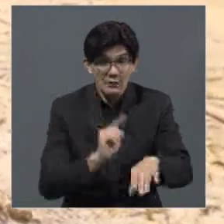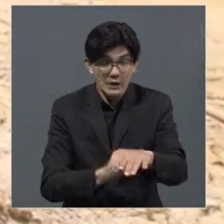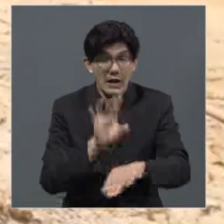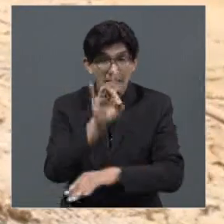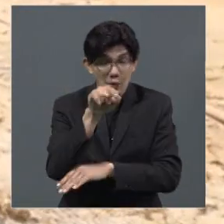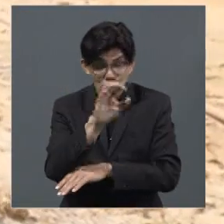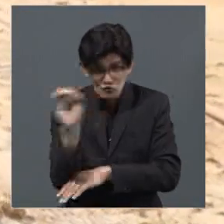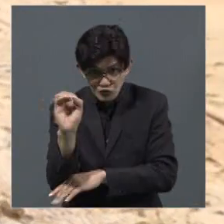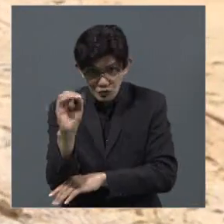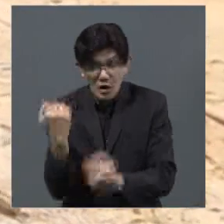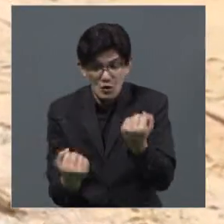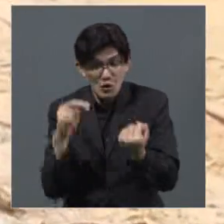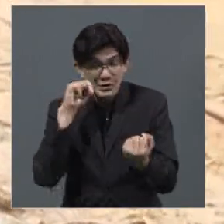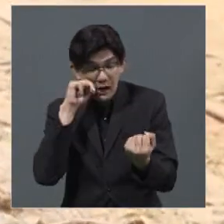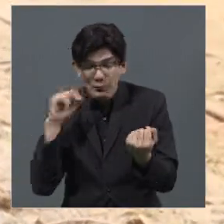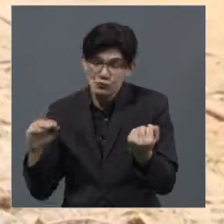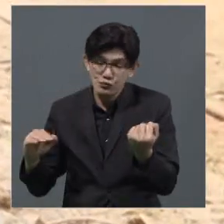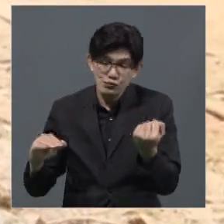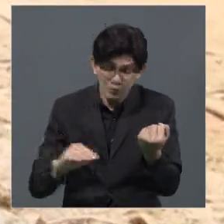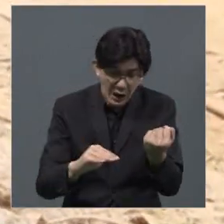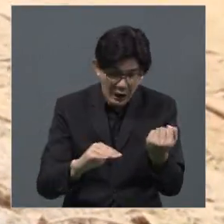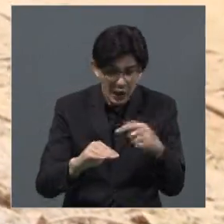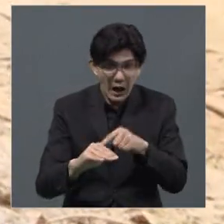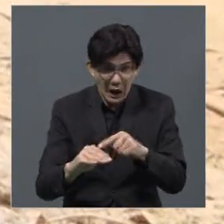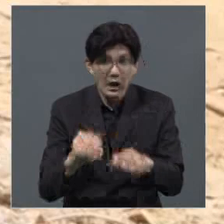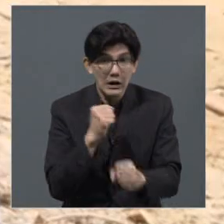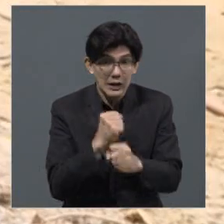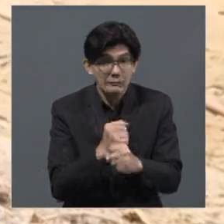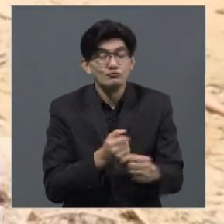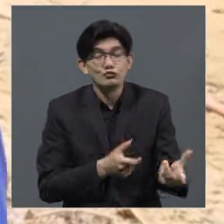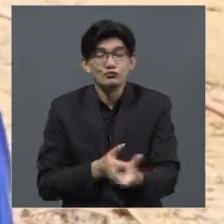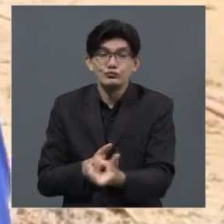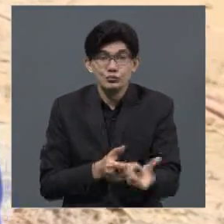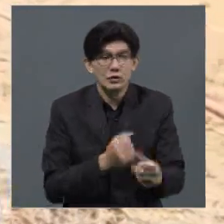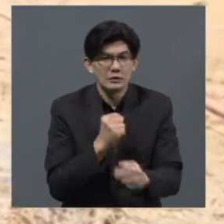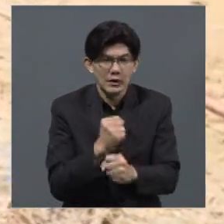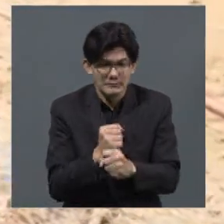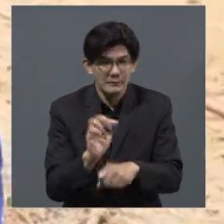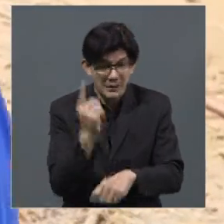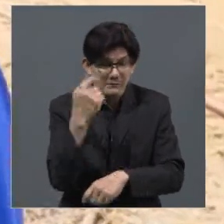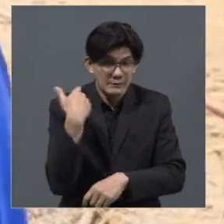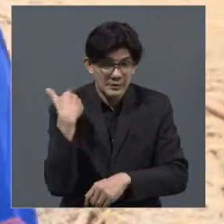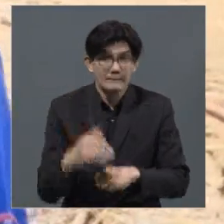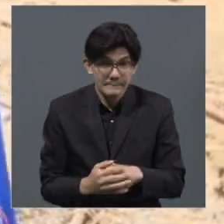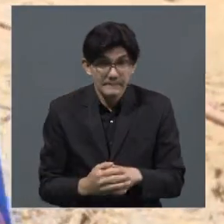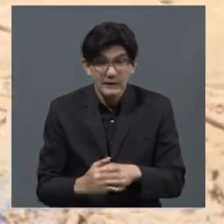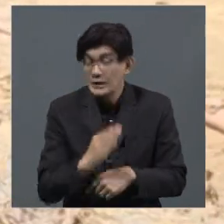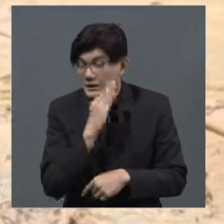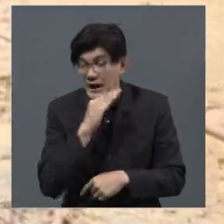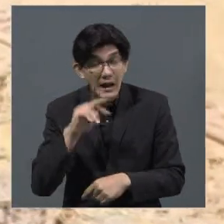ก็พอดีมีรถน้ำจากทางเทศบาลมาก็เลยขึ้นมาคูลดาวน์อีกเพราะว่าพอเราหยุดการใช้น้